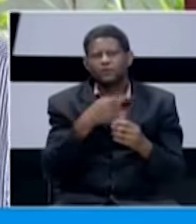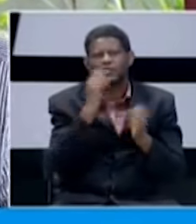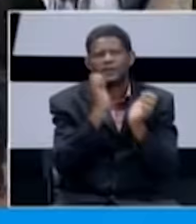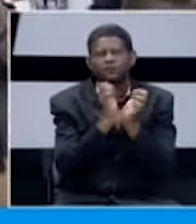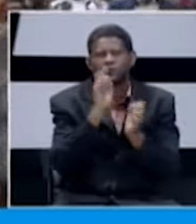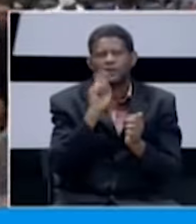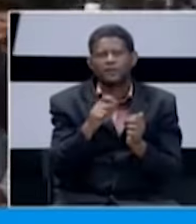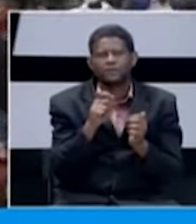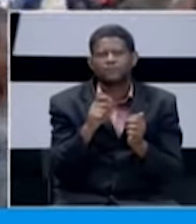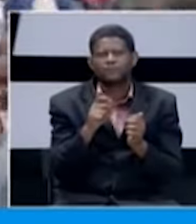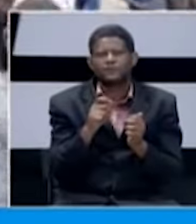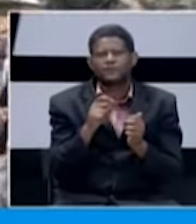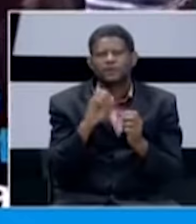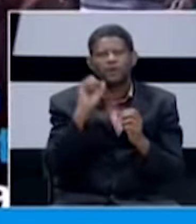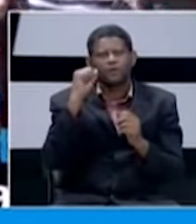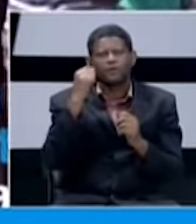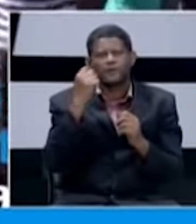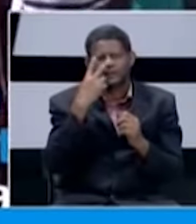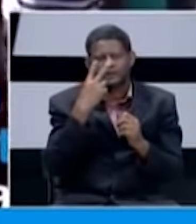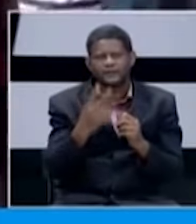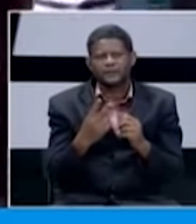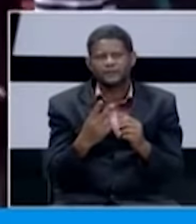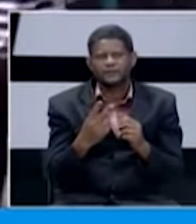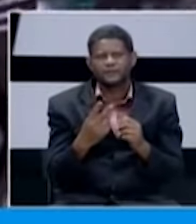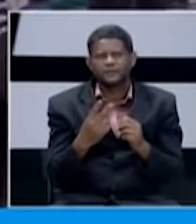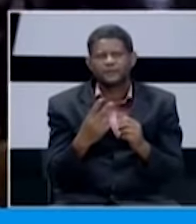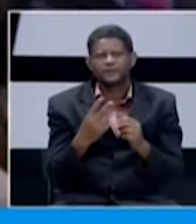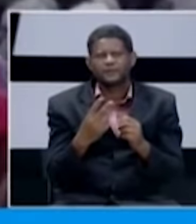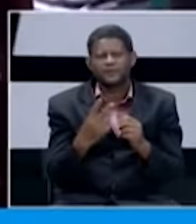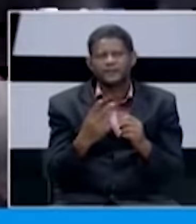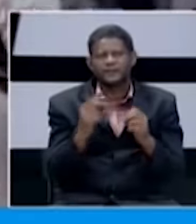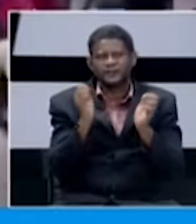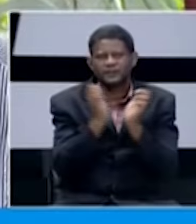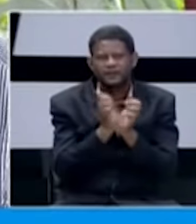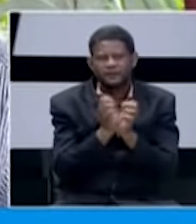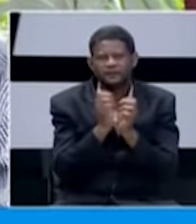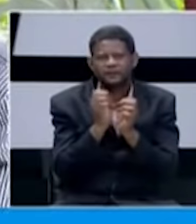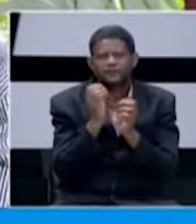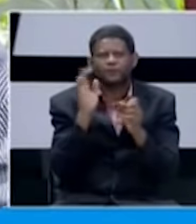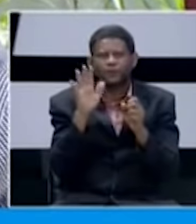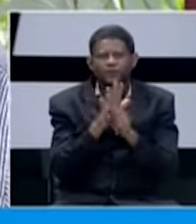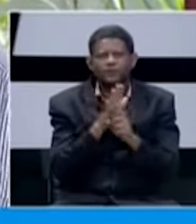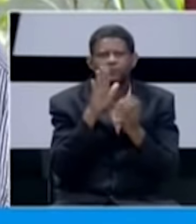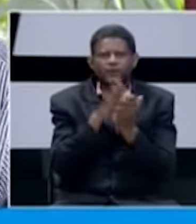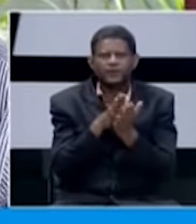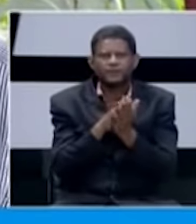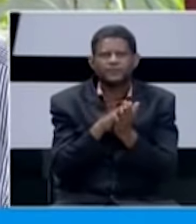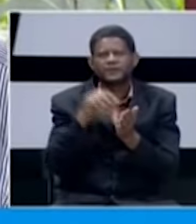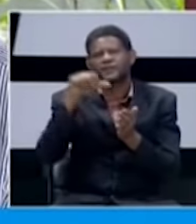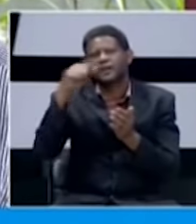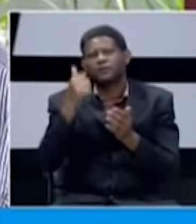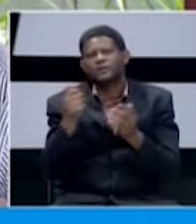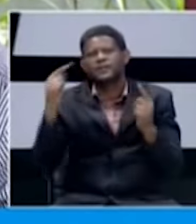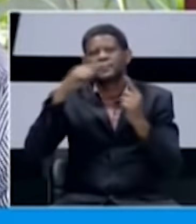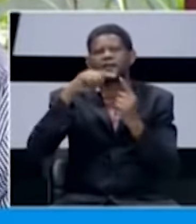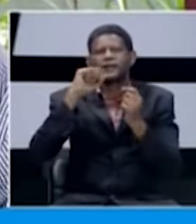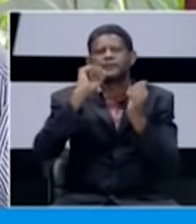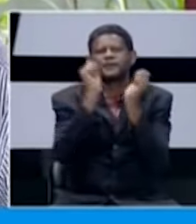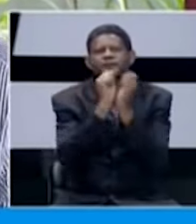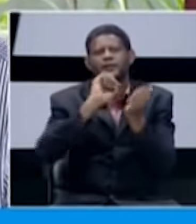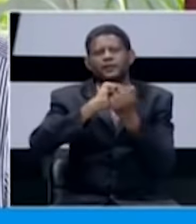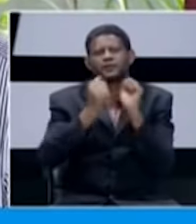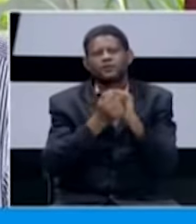ኣለዎም ኣብ ኦሮምያ እንተሪኢኺ እስር ቤታት መልዩስ ትምህርትን ካልኦትን እዮም እስር ቤታት ናብ እስር ቤታት ተቃባቢሮም እዚ ዝነገረክ